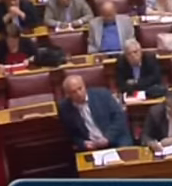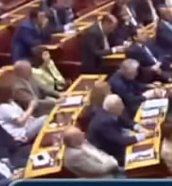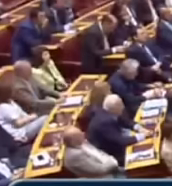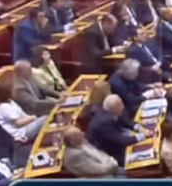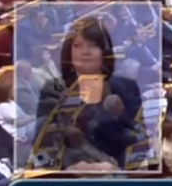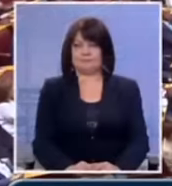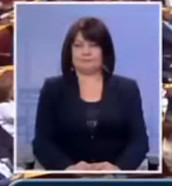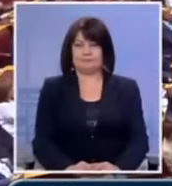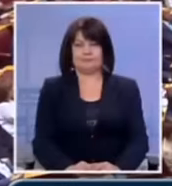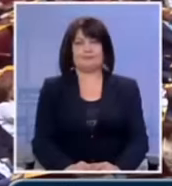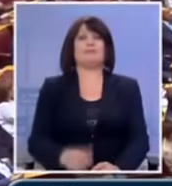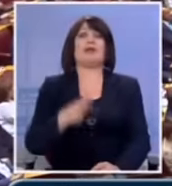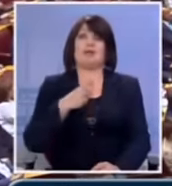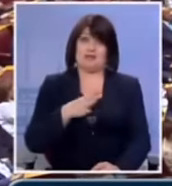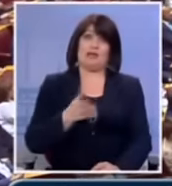Θέλω όμως